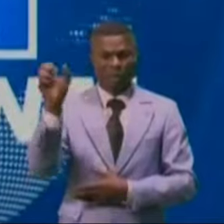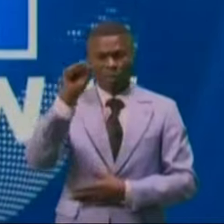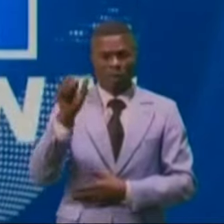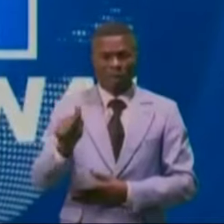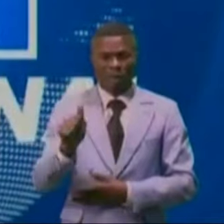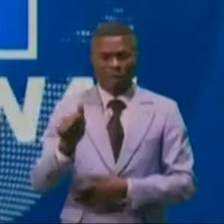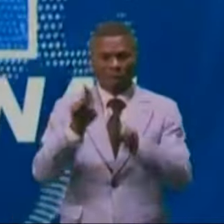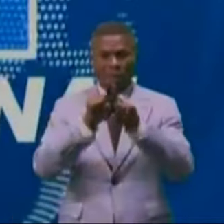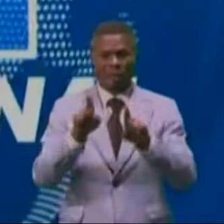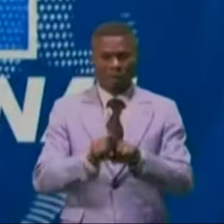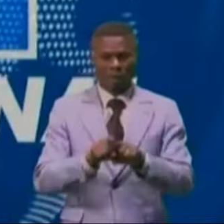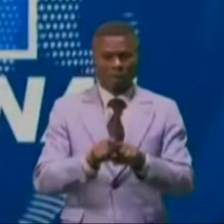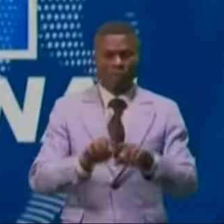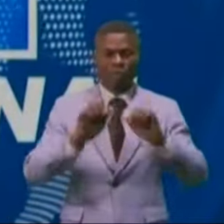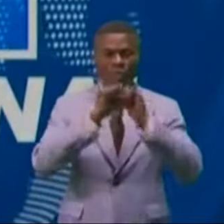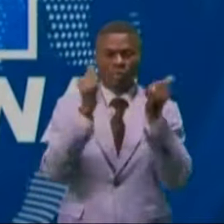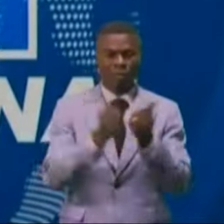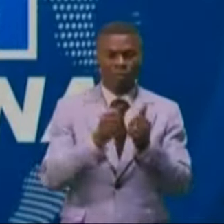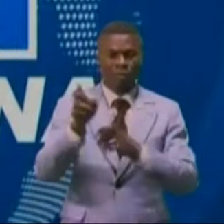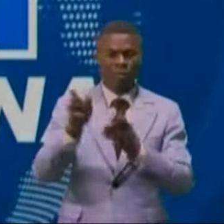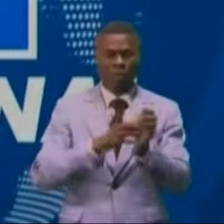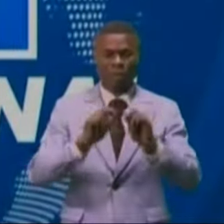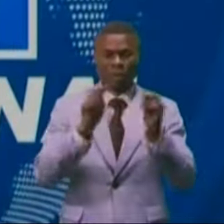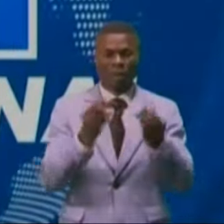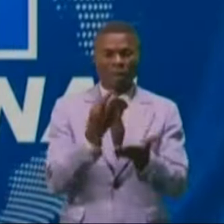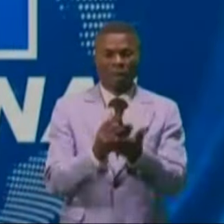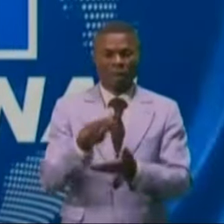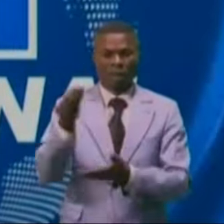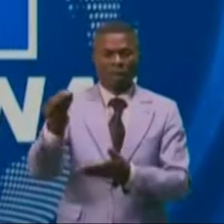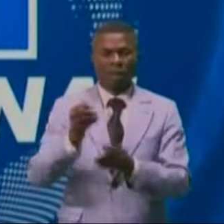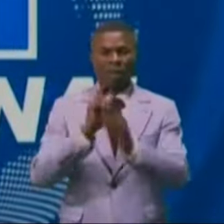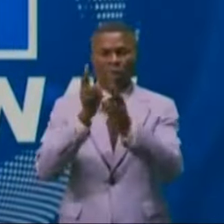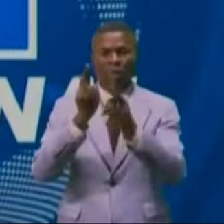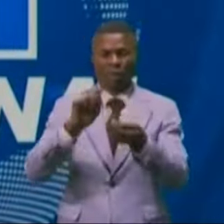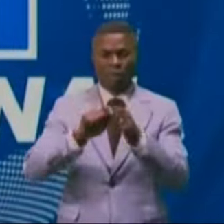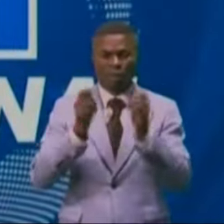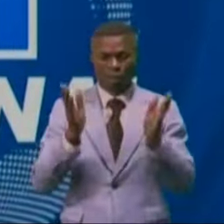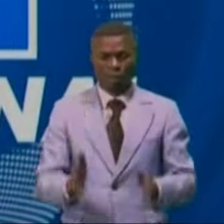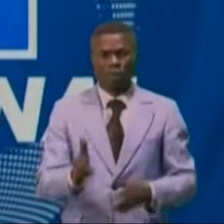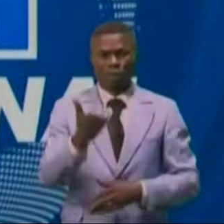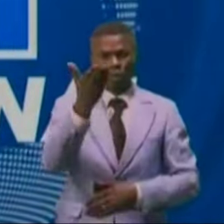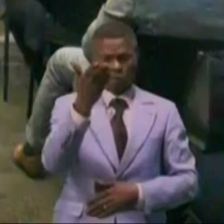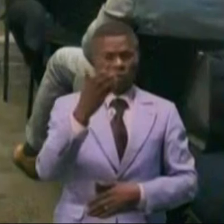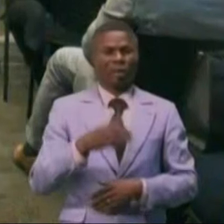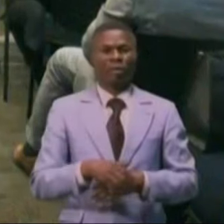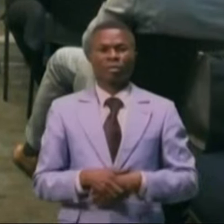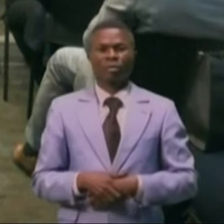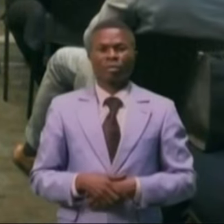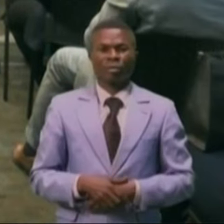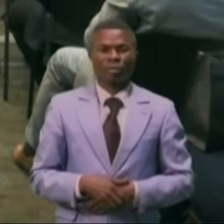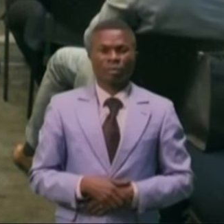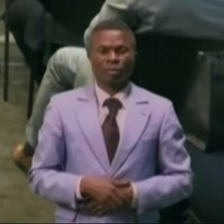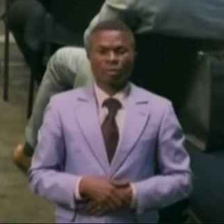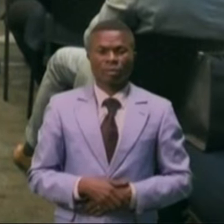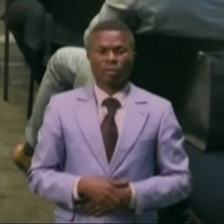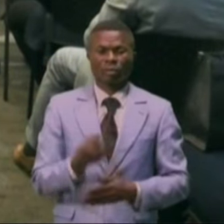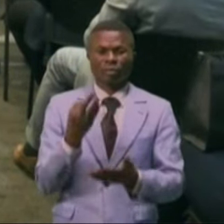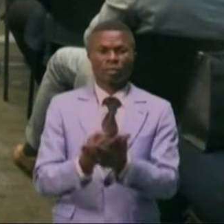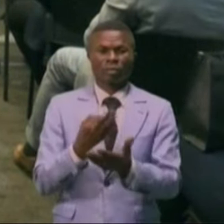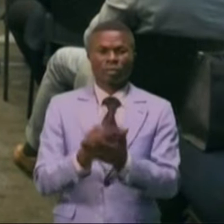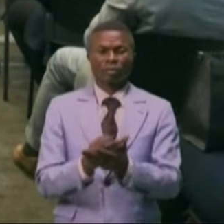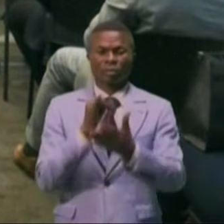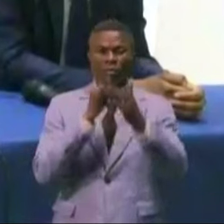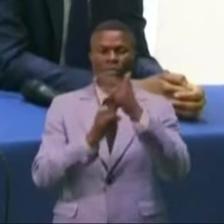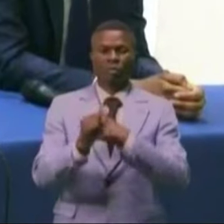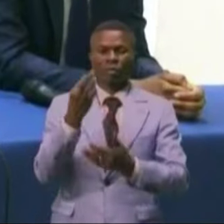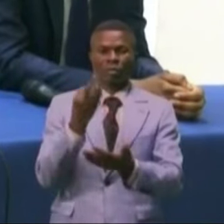et Procfin, deux structures donc financières. Un reportage qui signe Janine Kalinga. Le Fonds pour l'inclusion